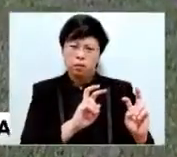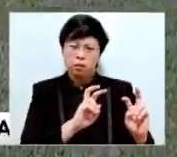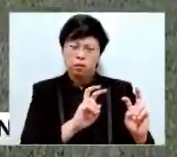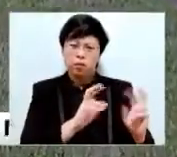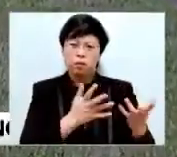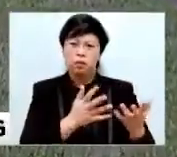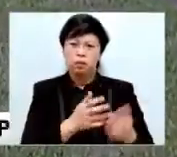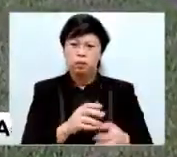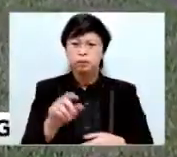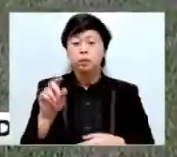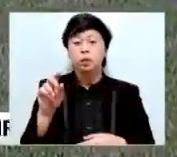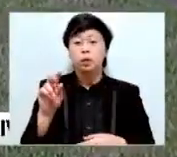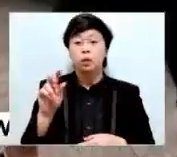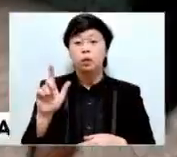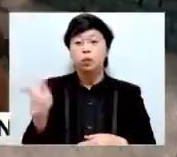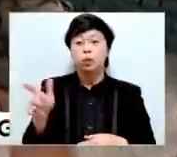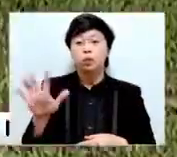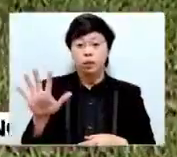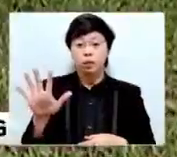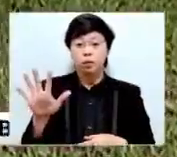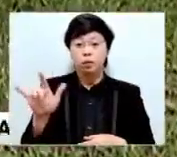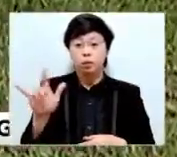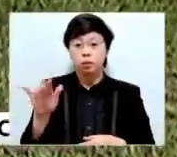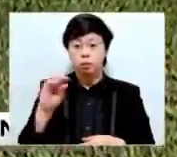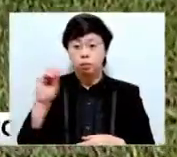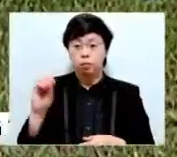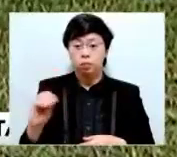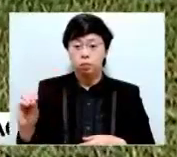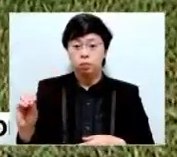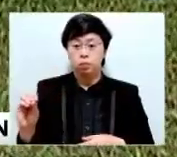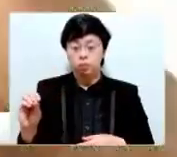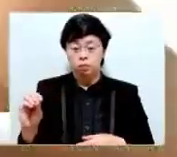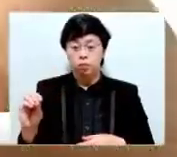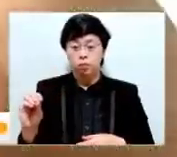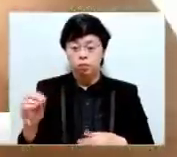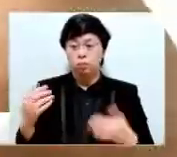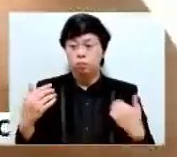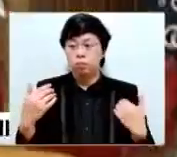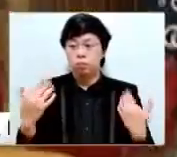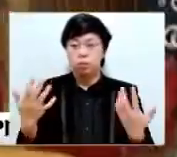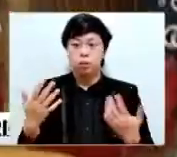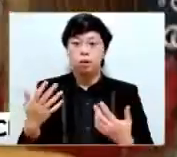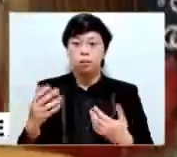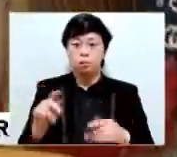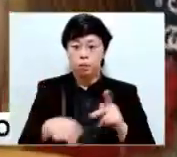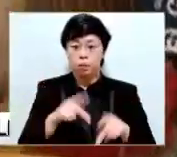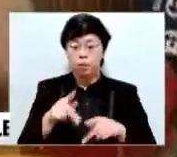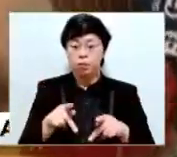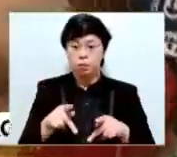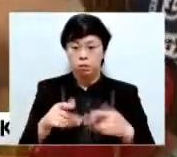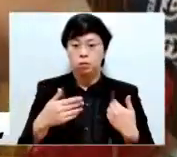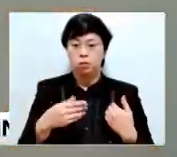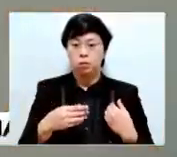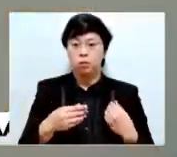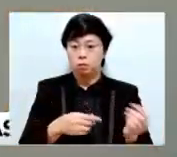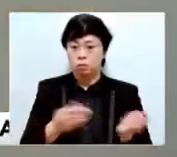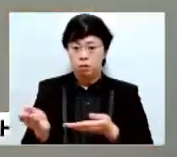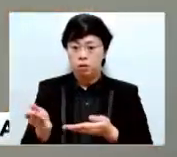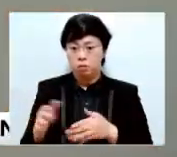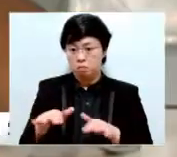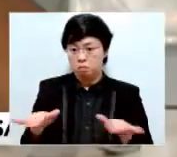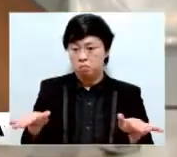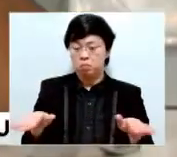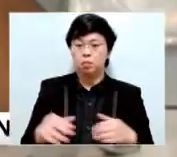25% ng mayroong mga anxiety ang mayroong mga kamag-anak din na nakararanas nito. Pwede rin dahil sa iniinom ng mga gamot o sobrang pagkonsumo